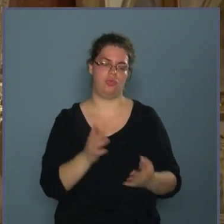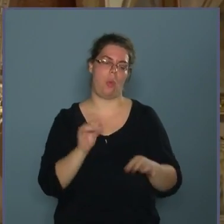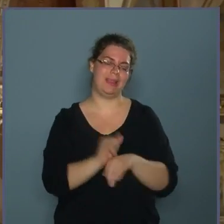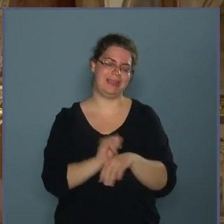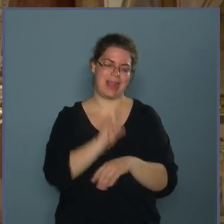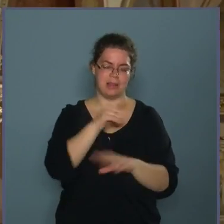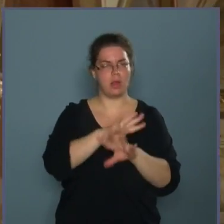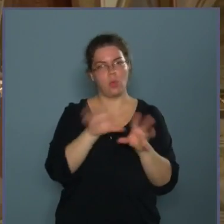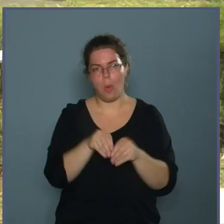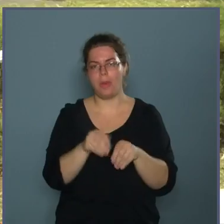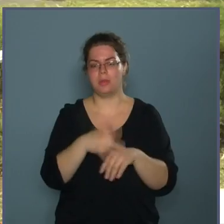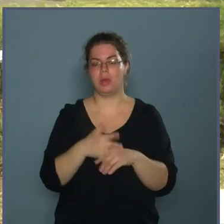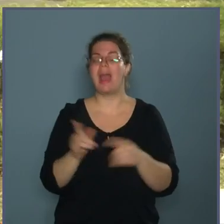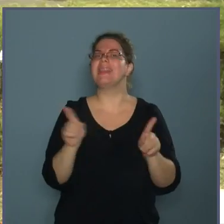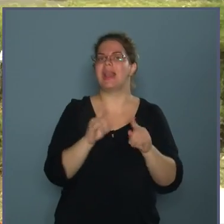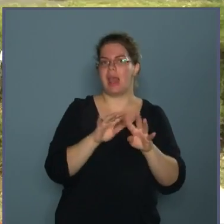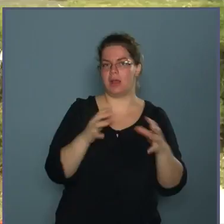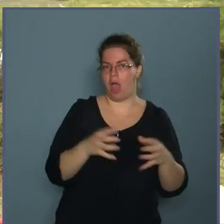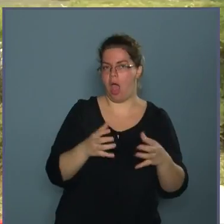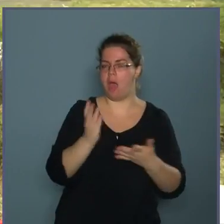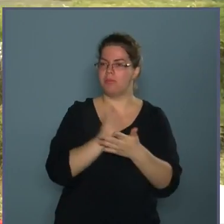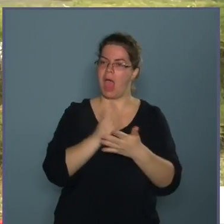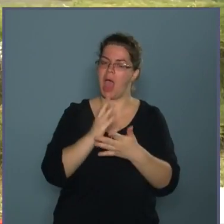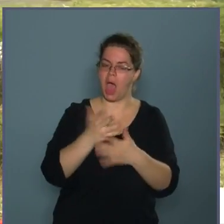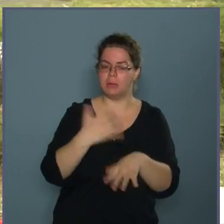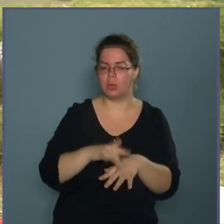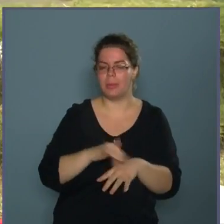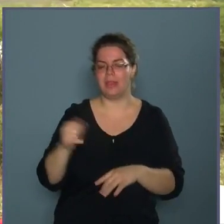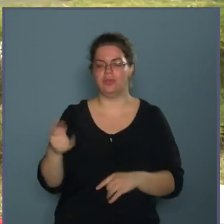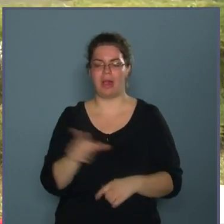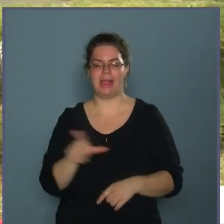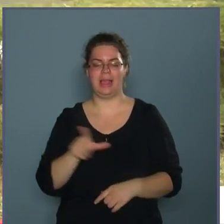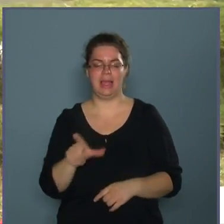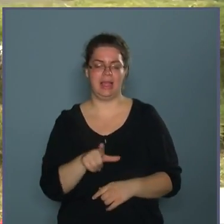összpróbák. A zenekar már egyébként próbál, meg a két